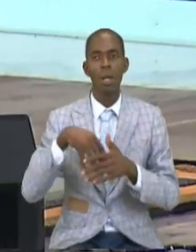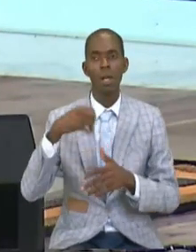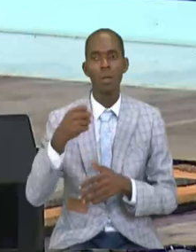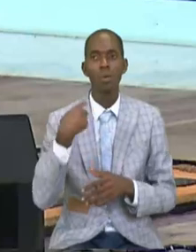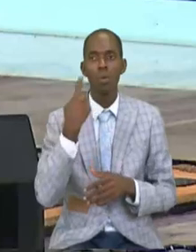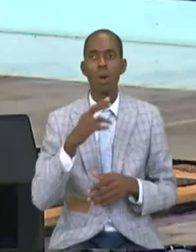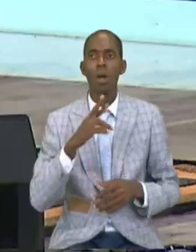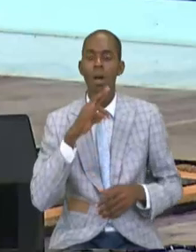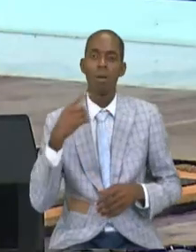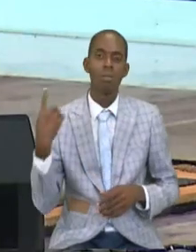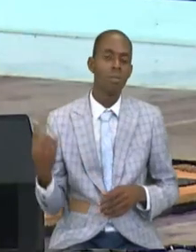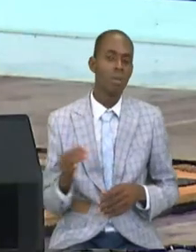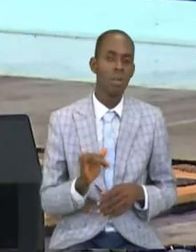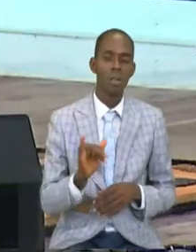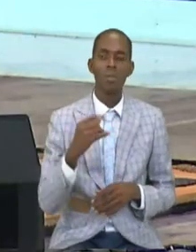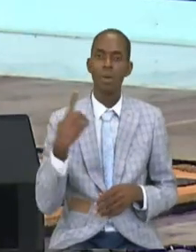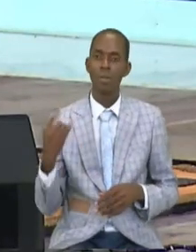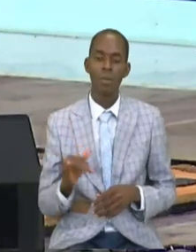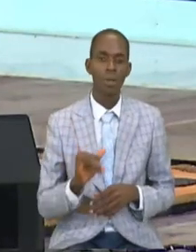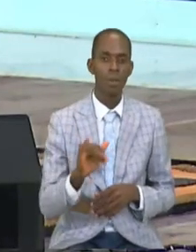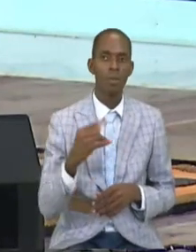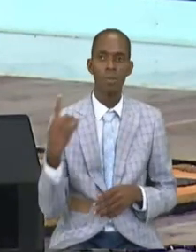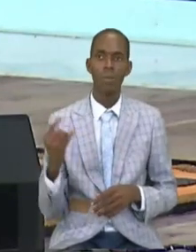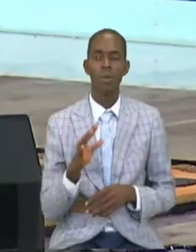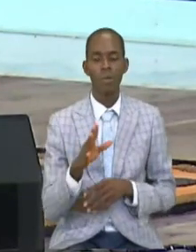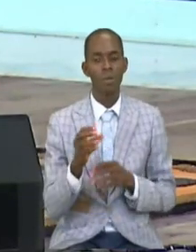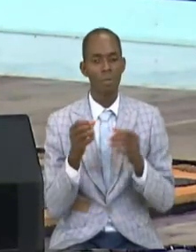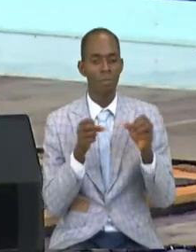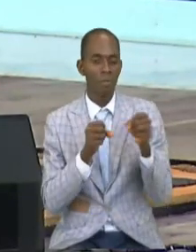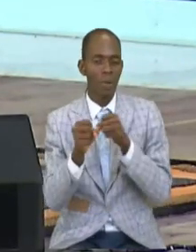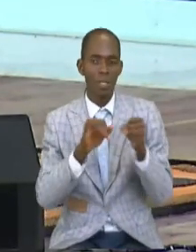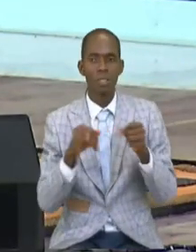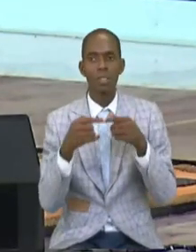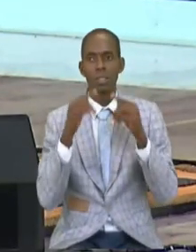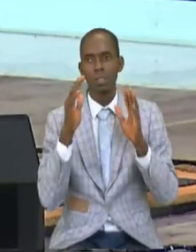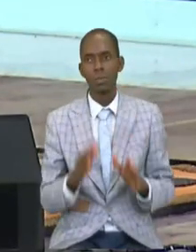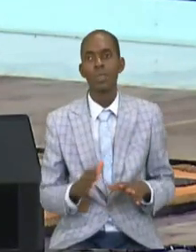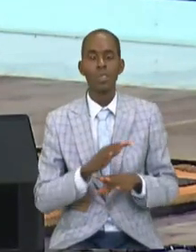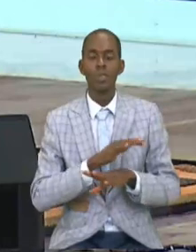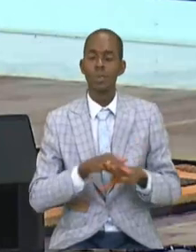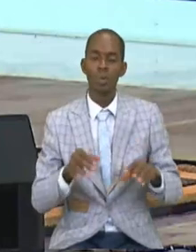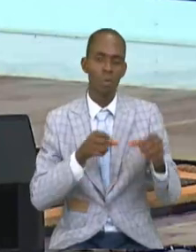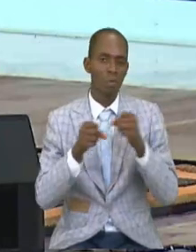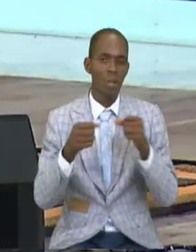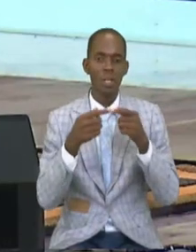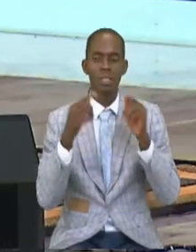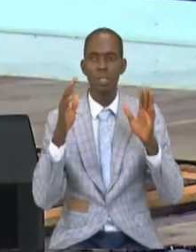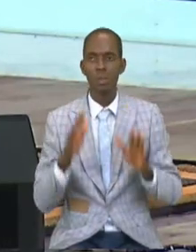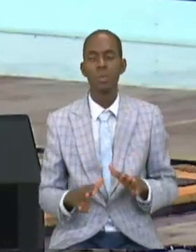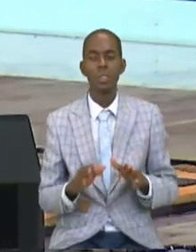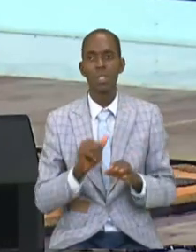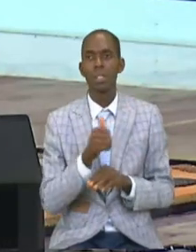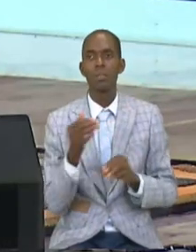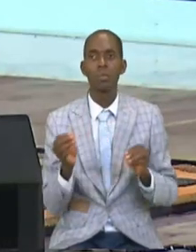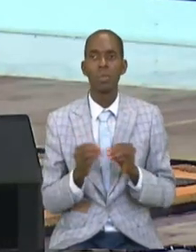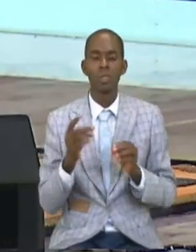là, qui sont pour toujours, les gens qui sont là, qui se battent les ennemis pour